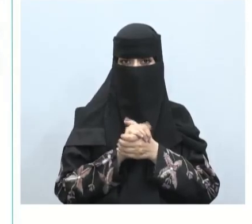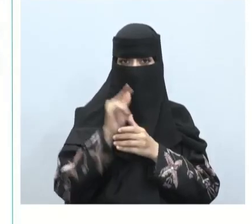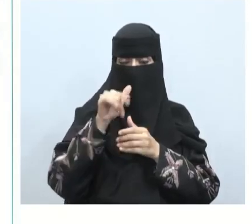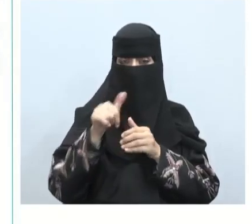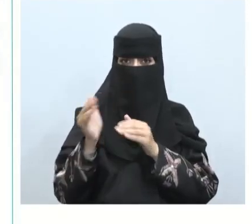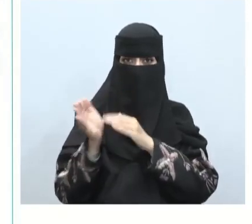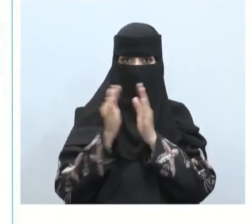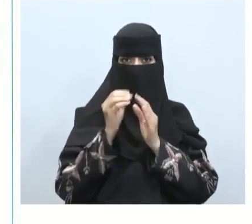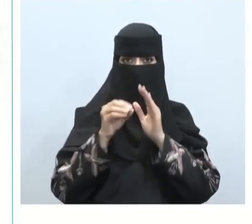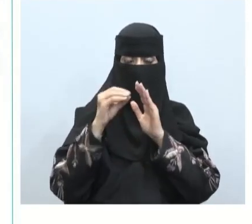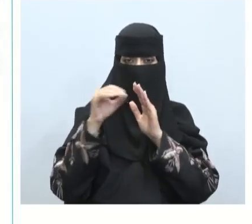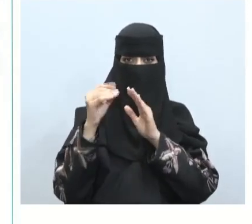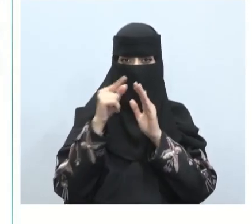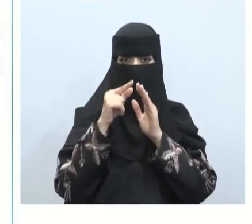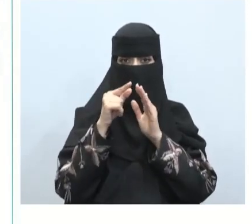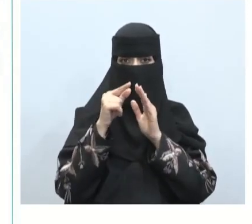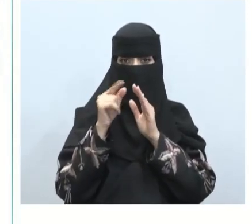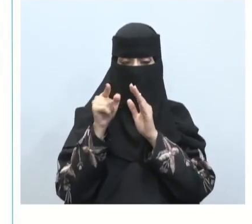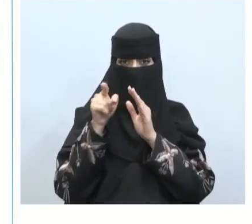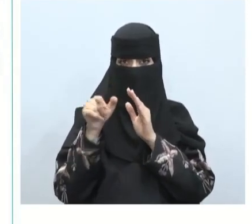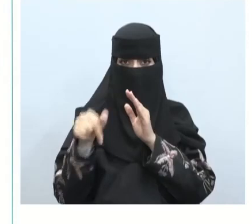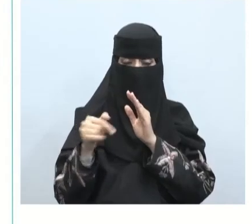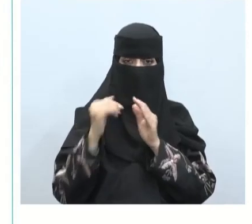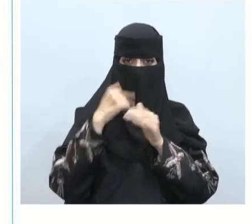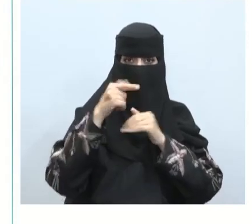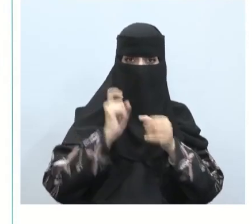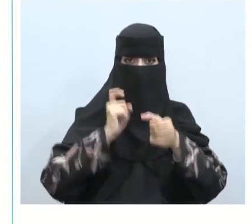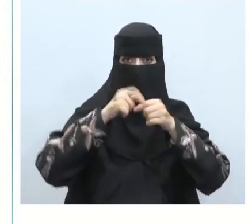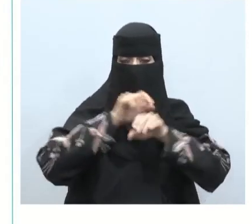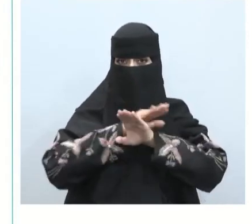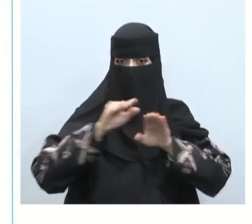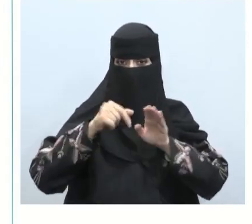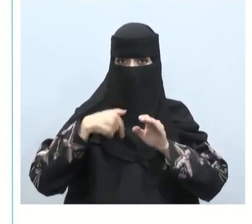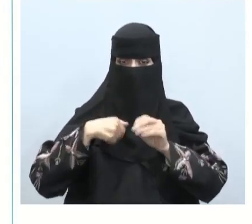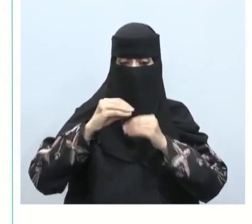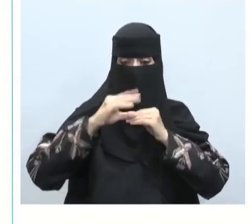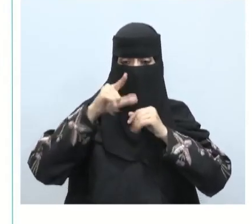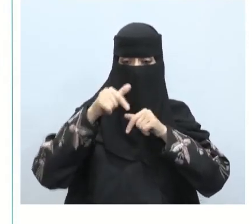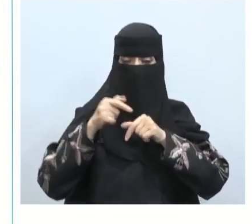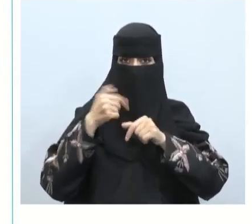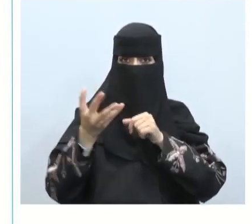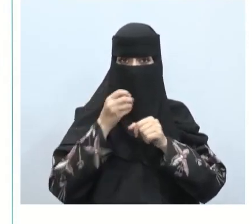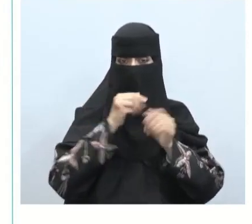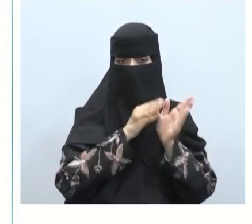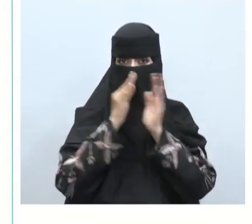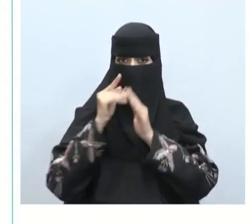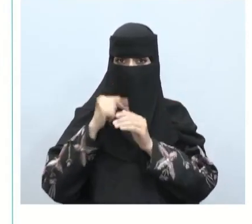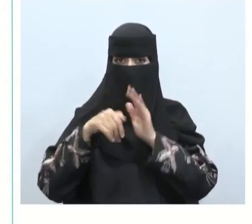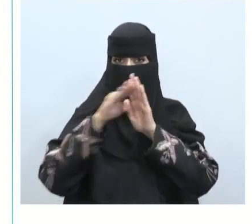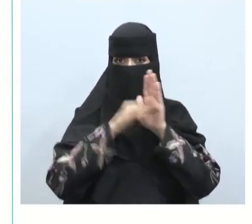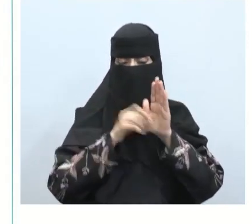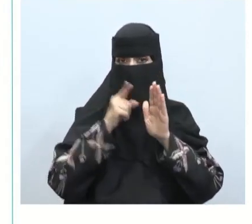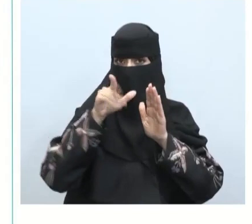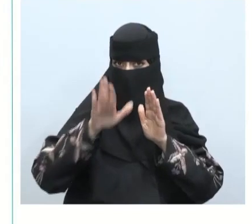ناتي اذا بهذه بهذه النقطه وصلنا الى نهايه هذا المشروع ناتي الان الى برامج اخرى